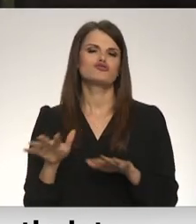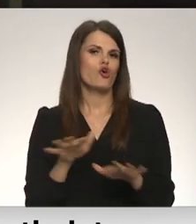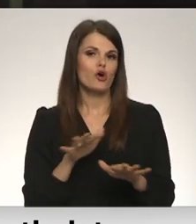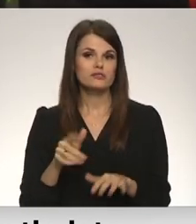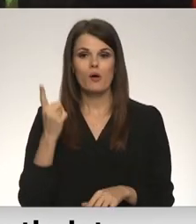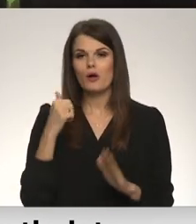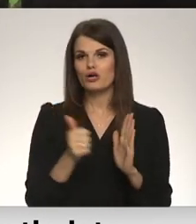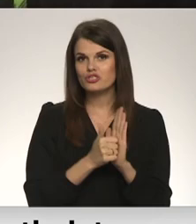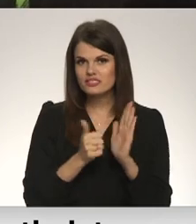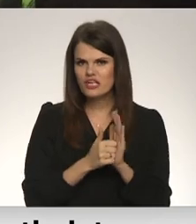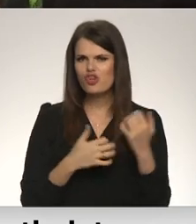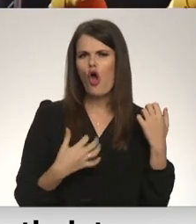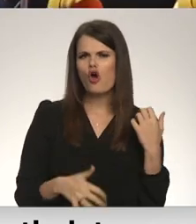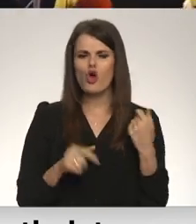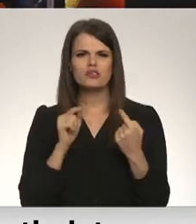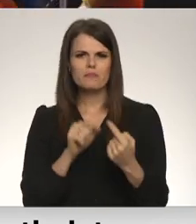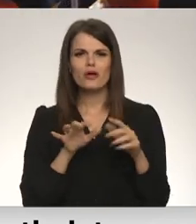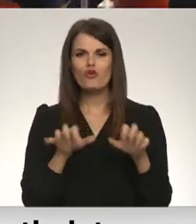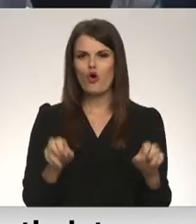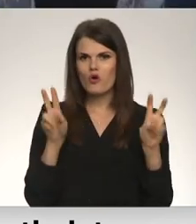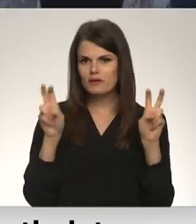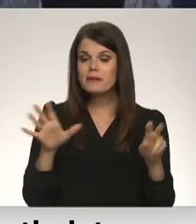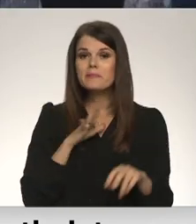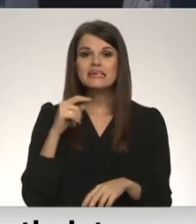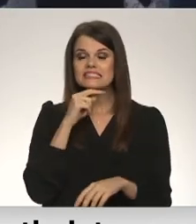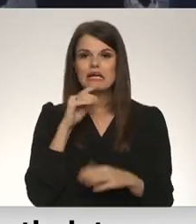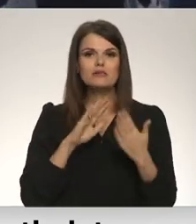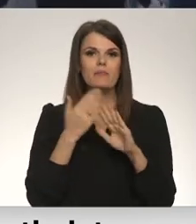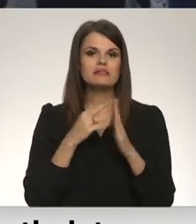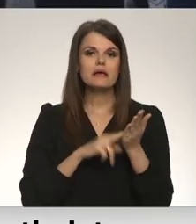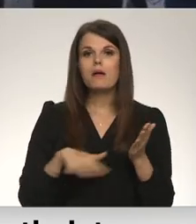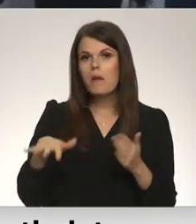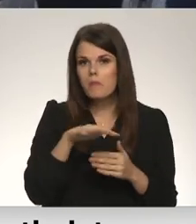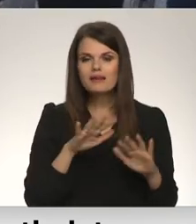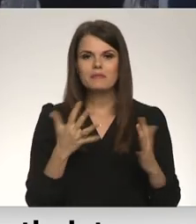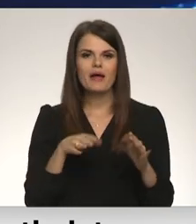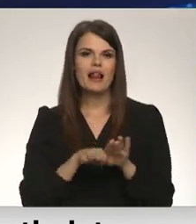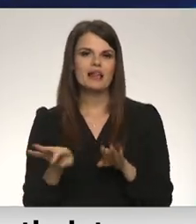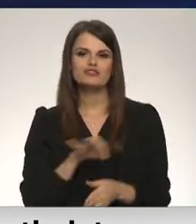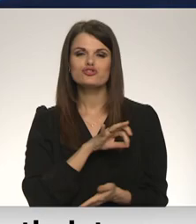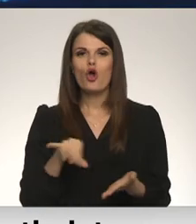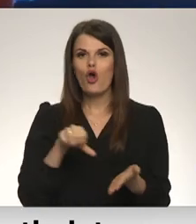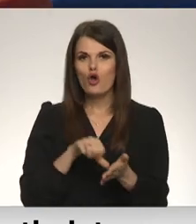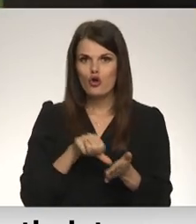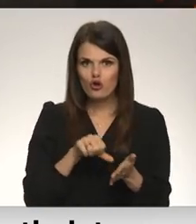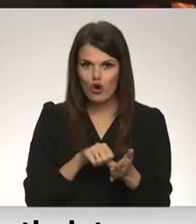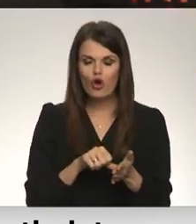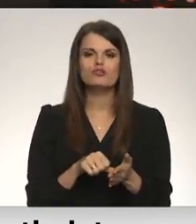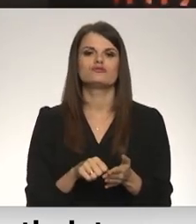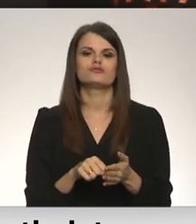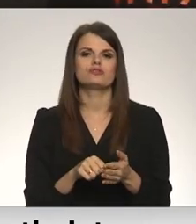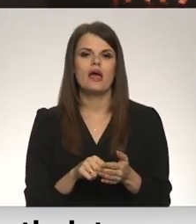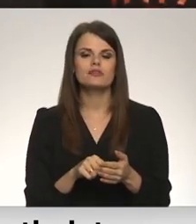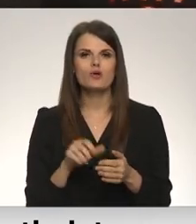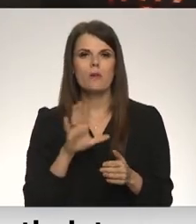Aizvadītajā sestdienā roks pret okupāciju pieskandināja Cēsu pils parku. Tikmēr līdzīgu koncertu, kāds jau visi pēc Krievijas